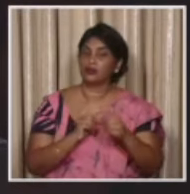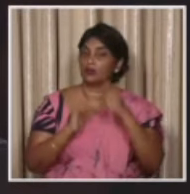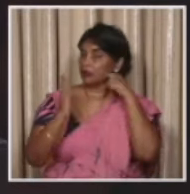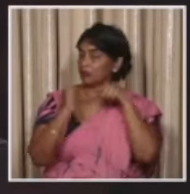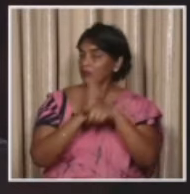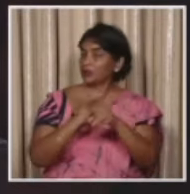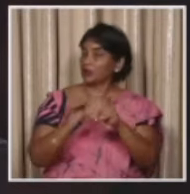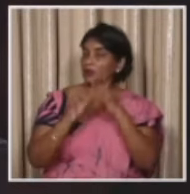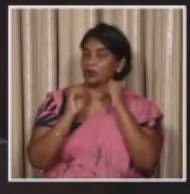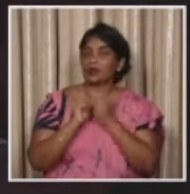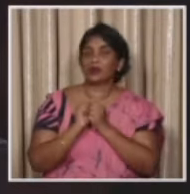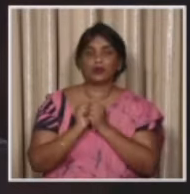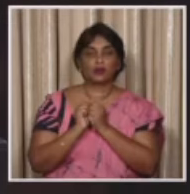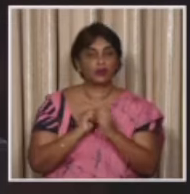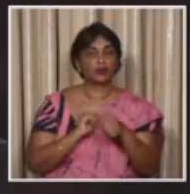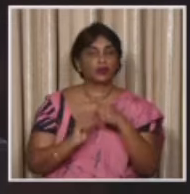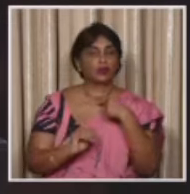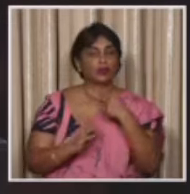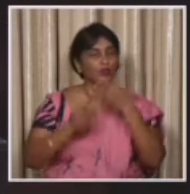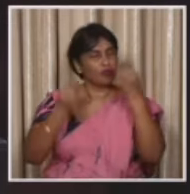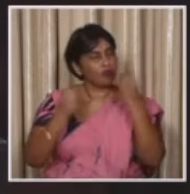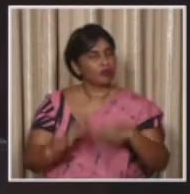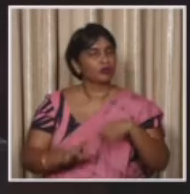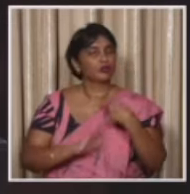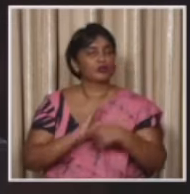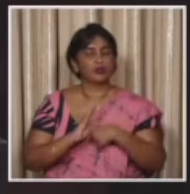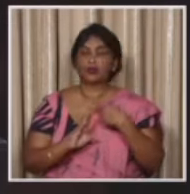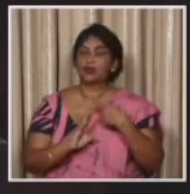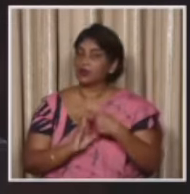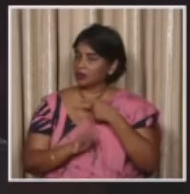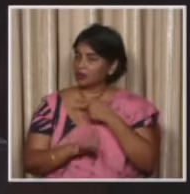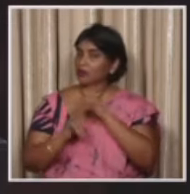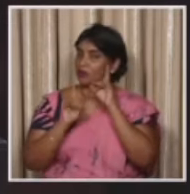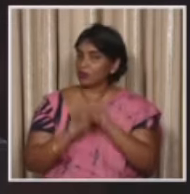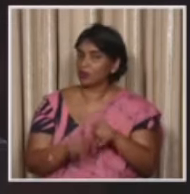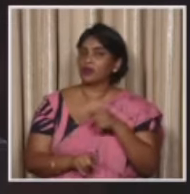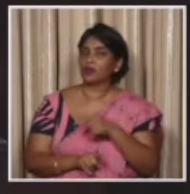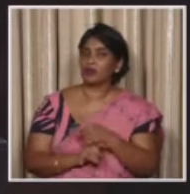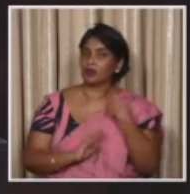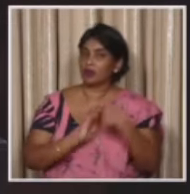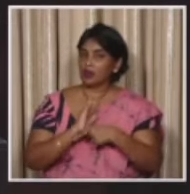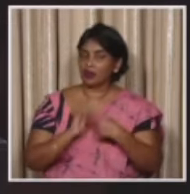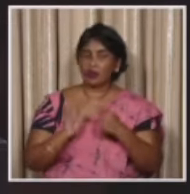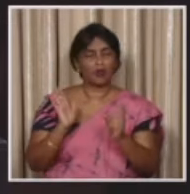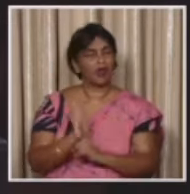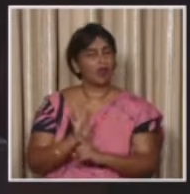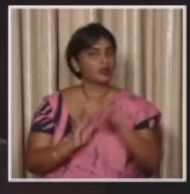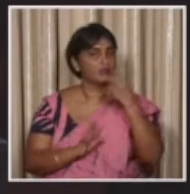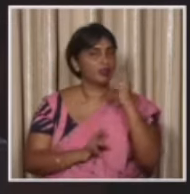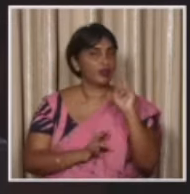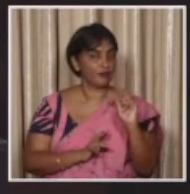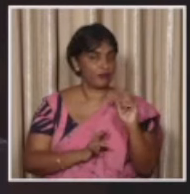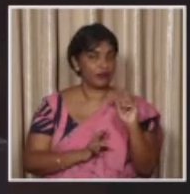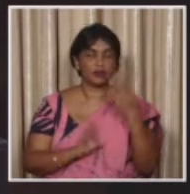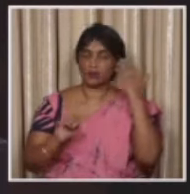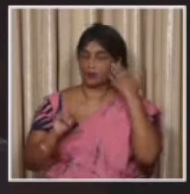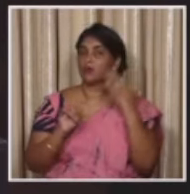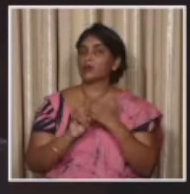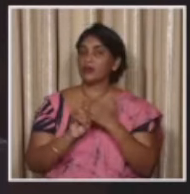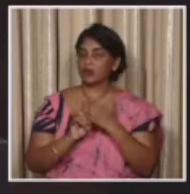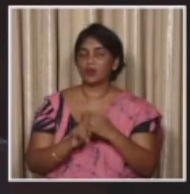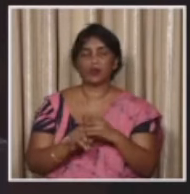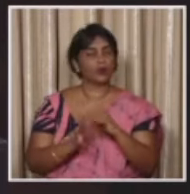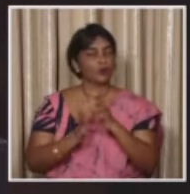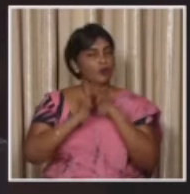විනිවිද භාවෙන් යුක්තව මේ බංකොලොත් රටේ මේ රටේ 120,000ක් මත